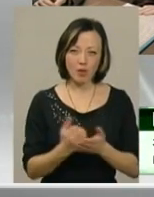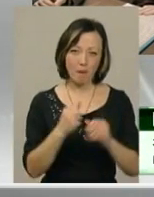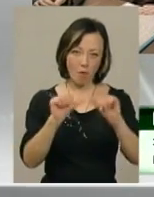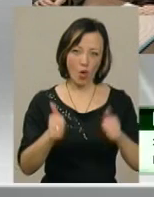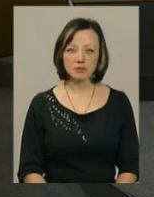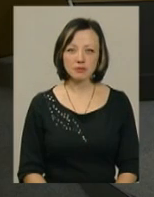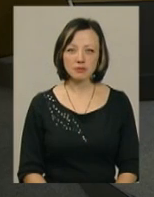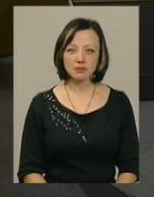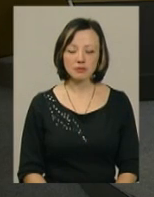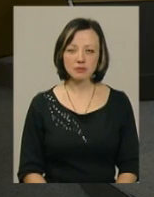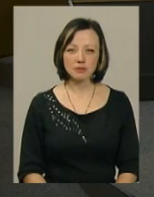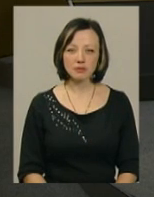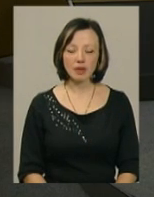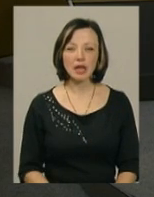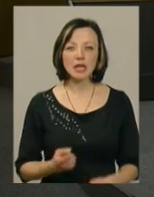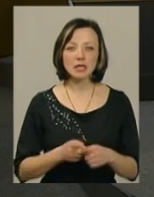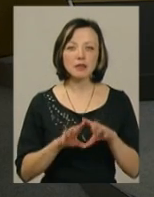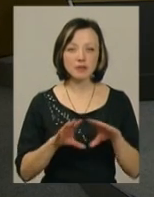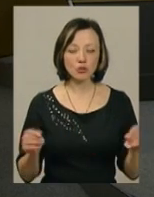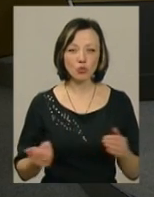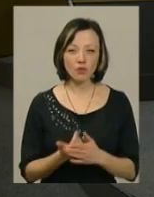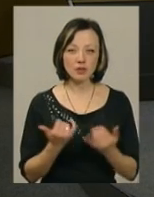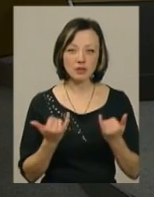моделі. Це всі новини на